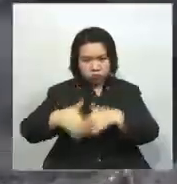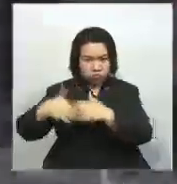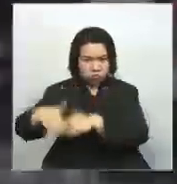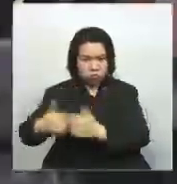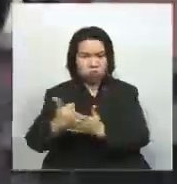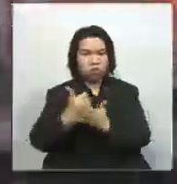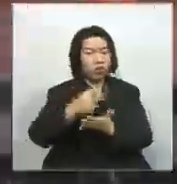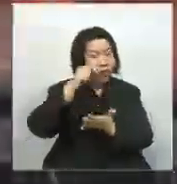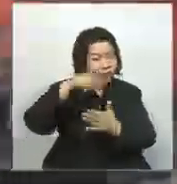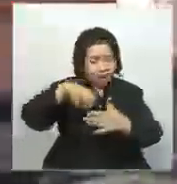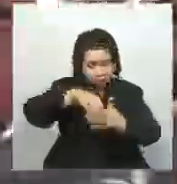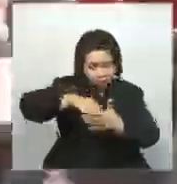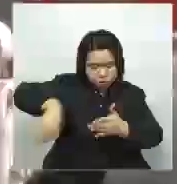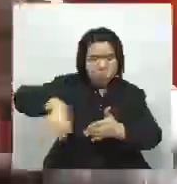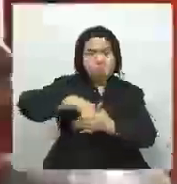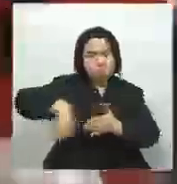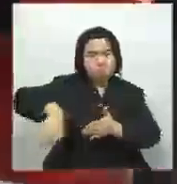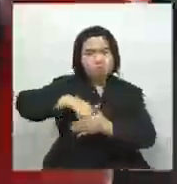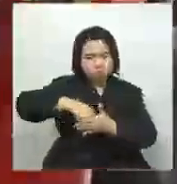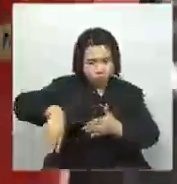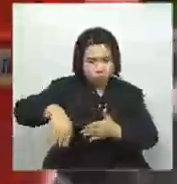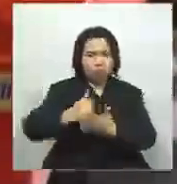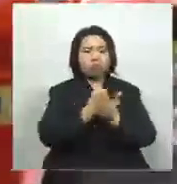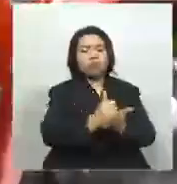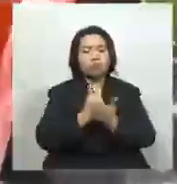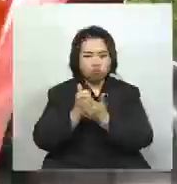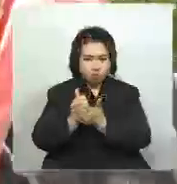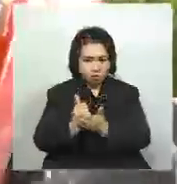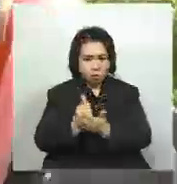น้ําออกจากนาข้าวเพื่อช่วยเหลือเกษตรกรชาวสวนนา